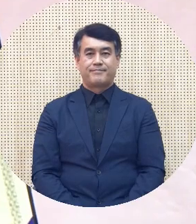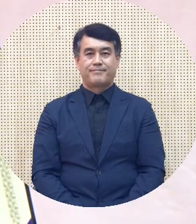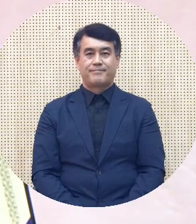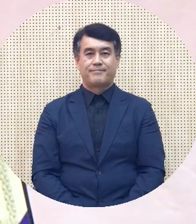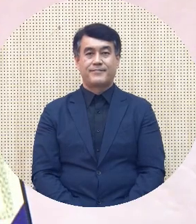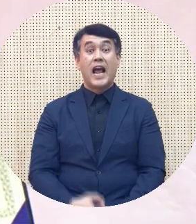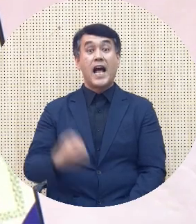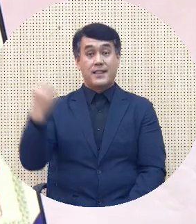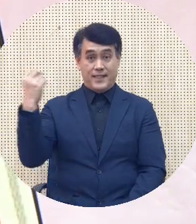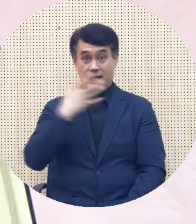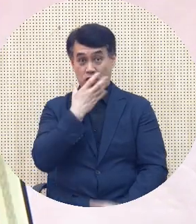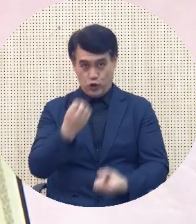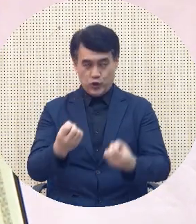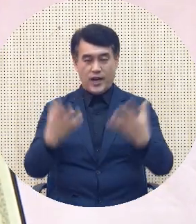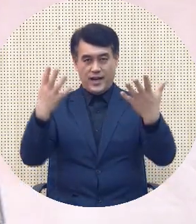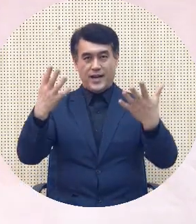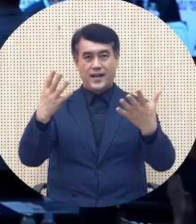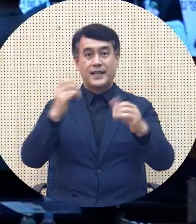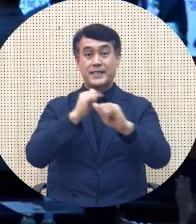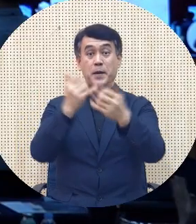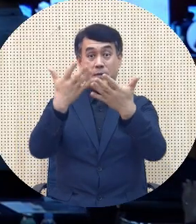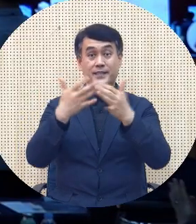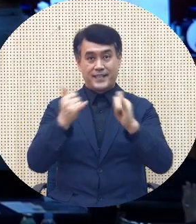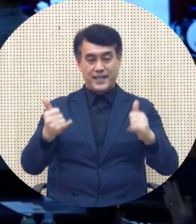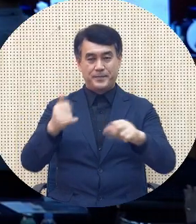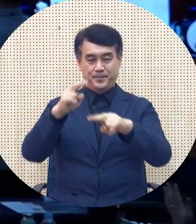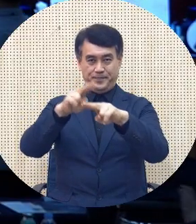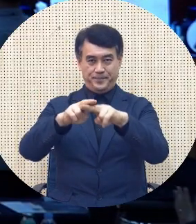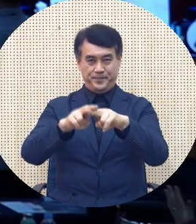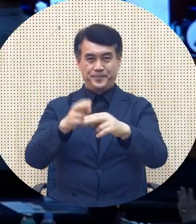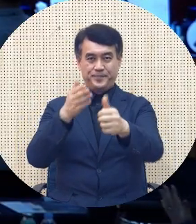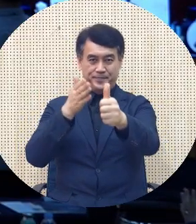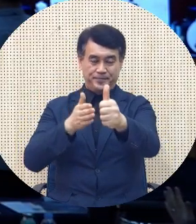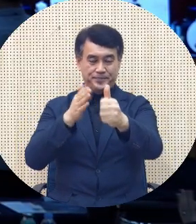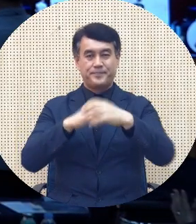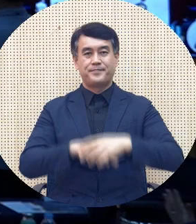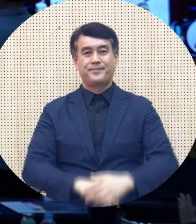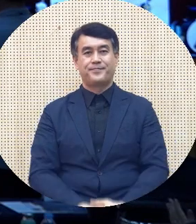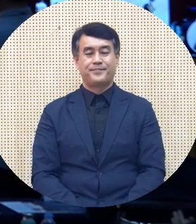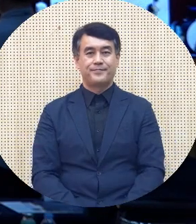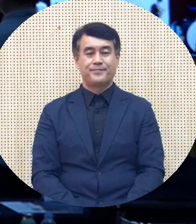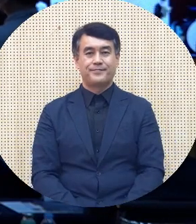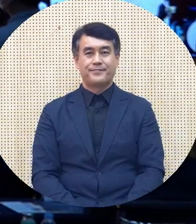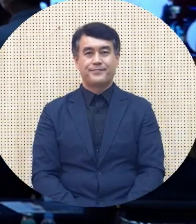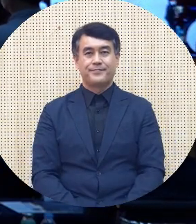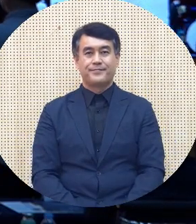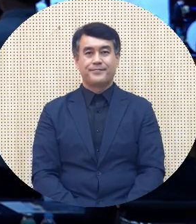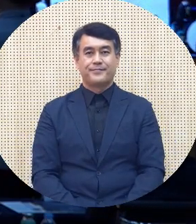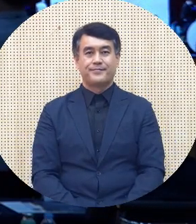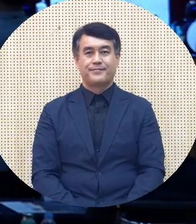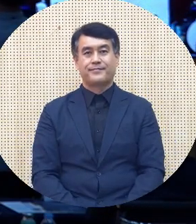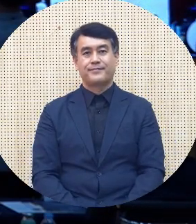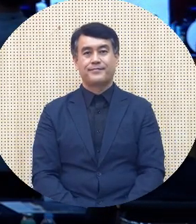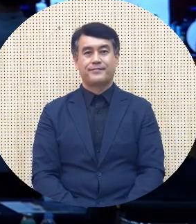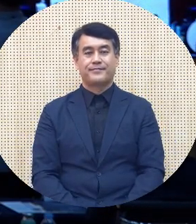네, 다시 한번 축하드립니다. 수상자분께서는 자리로 돌아가 주시기 바랍니다.